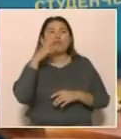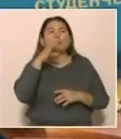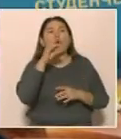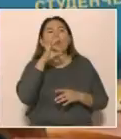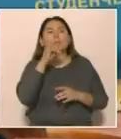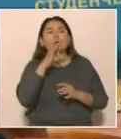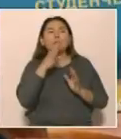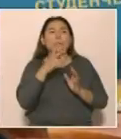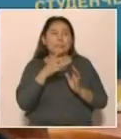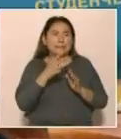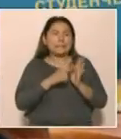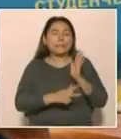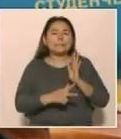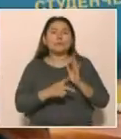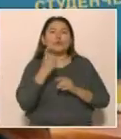81998-ден